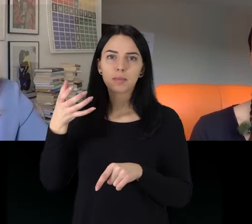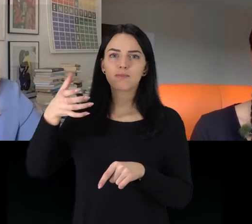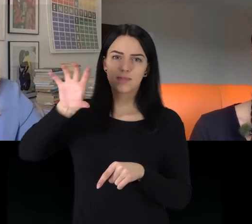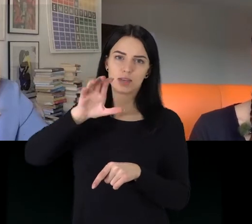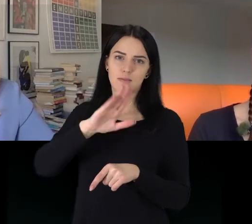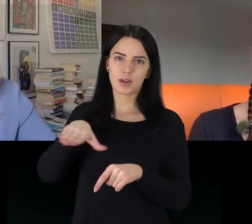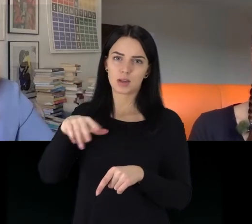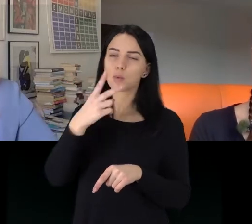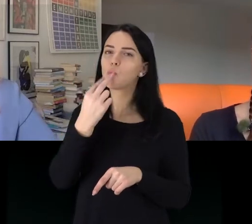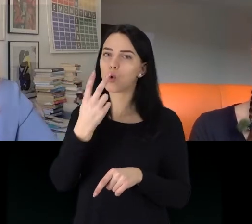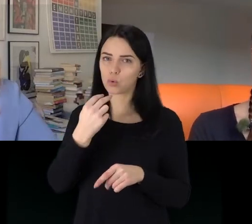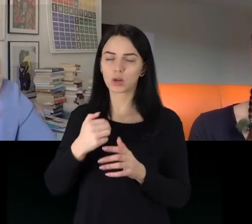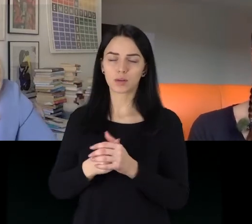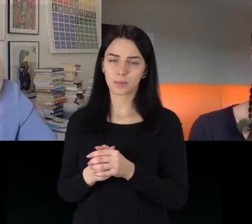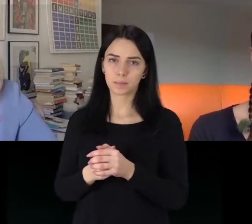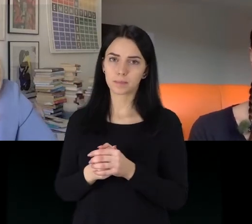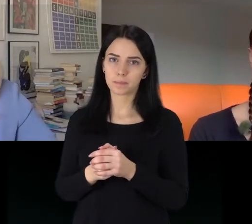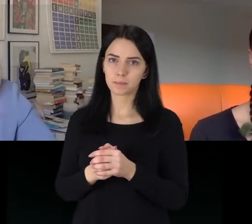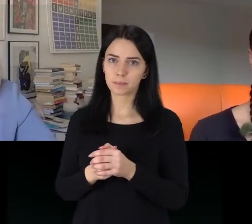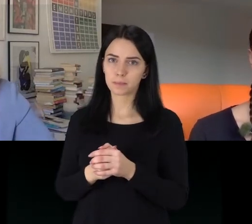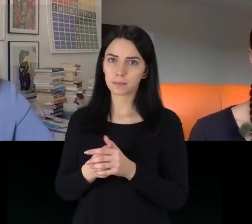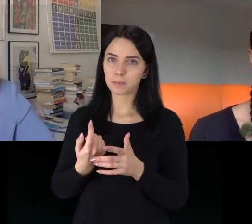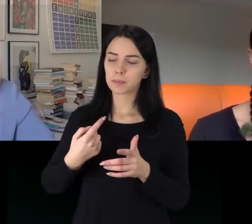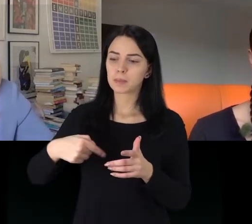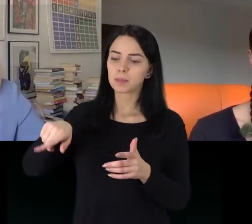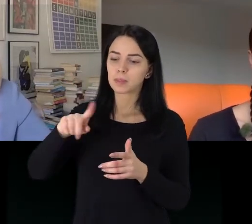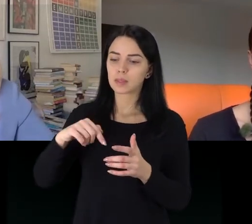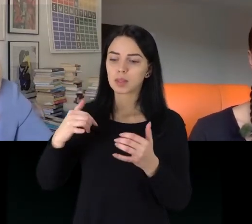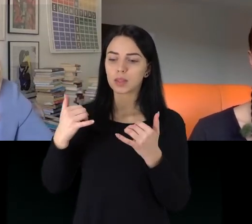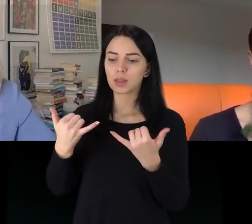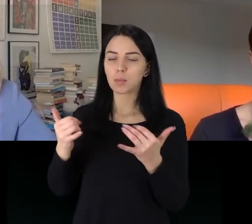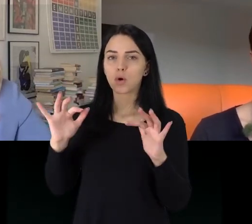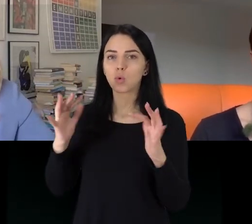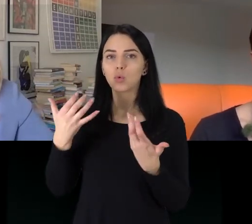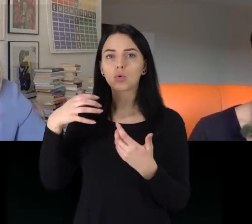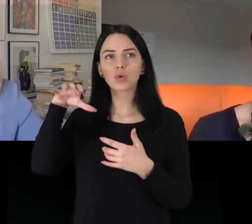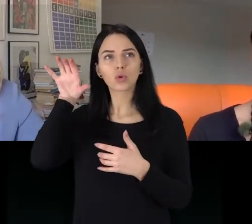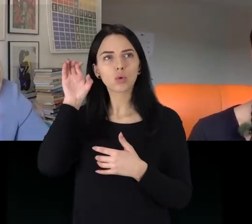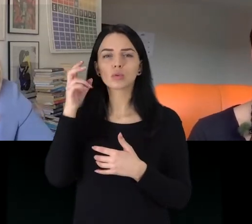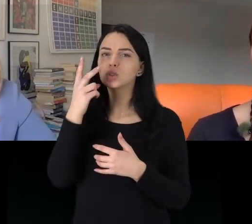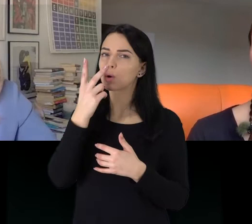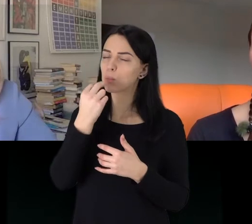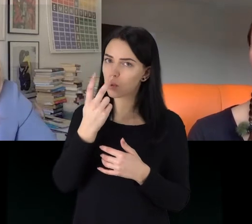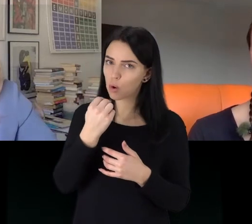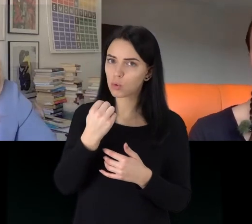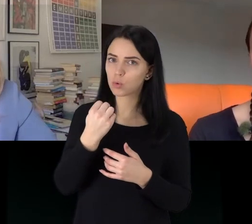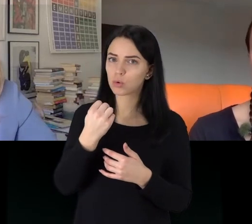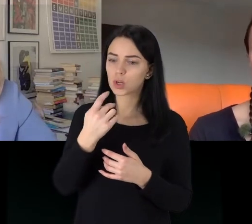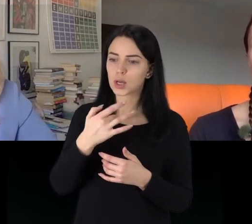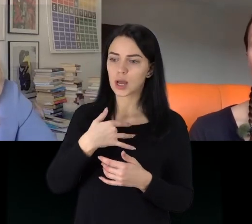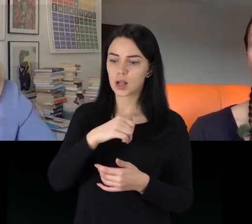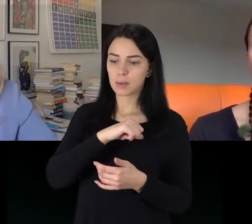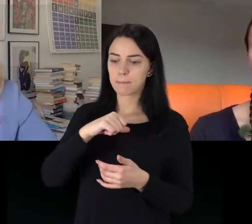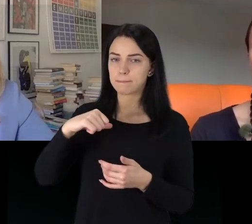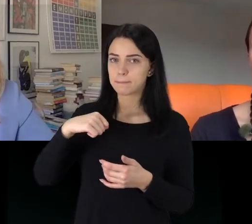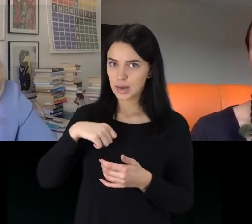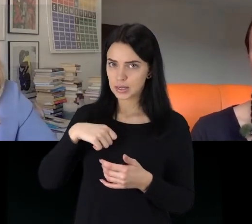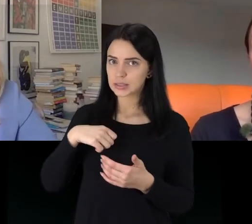vaikai, na, paaugliai, tarkim. Okay. Bet jeigu mus klauso tie paaugliai, kurie galbūt arba patys